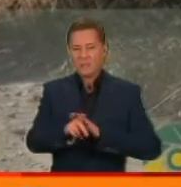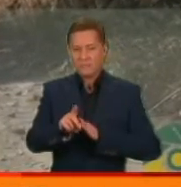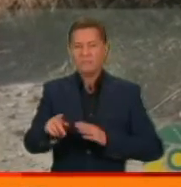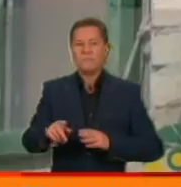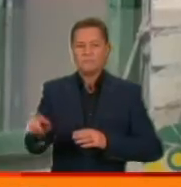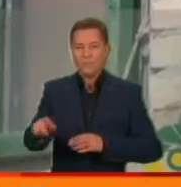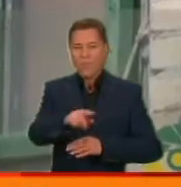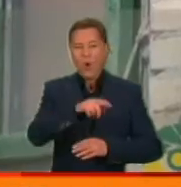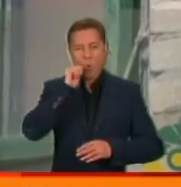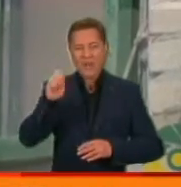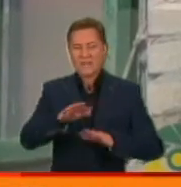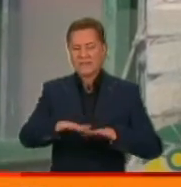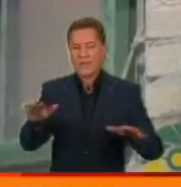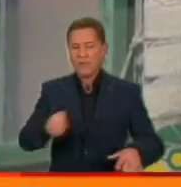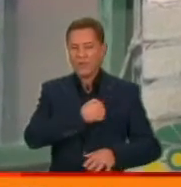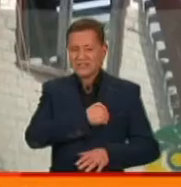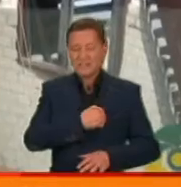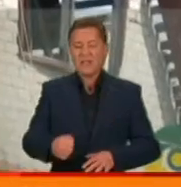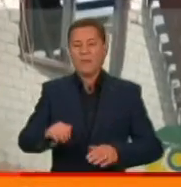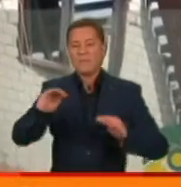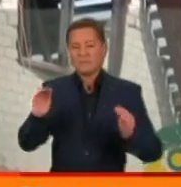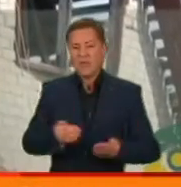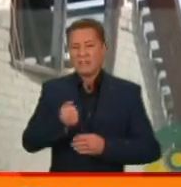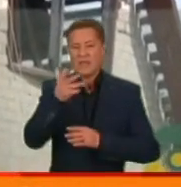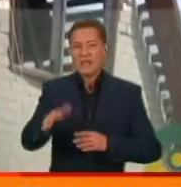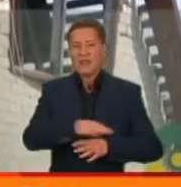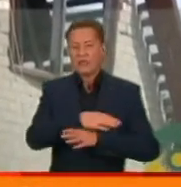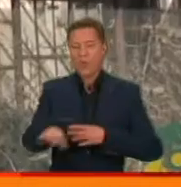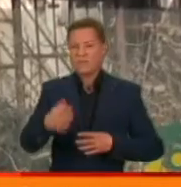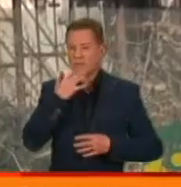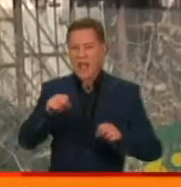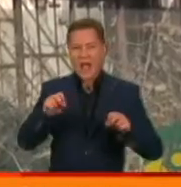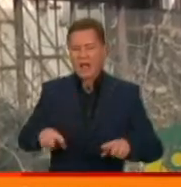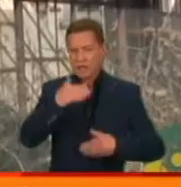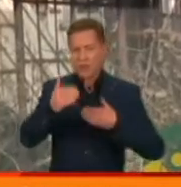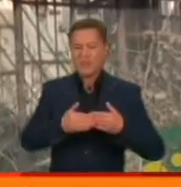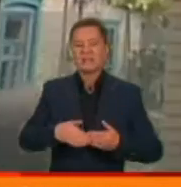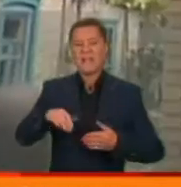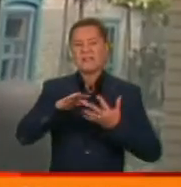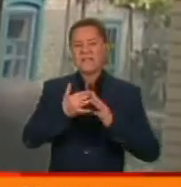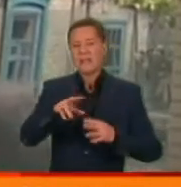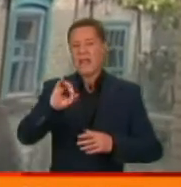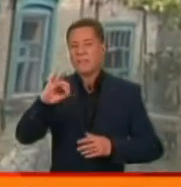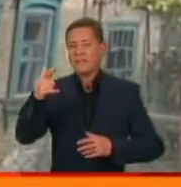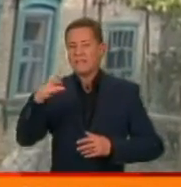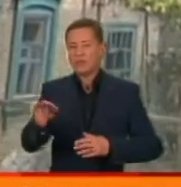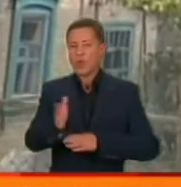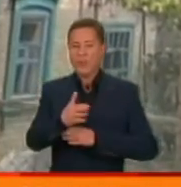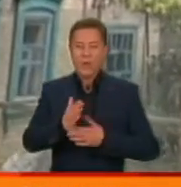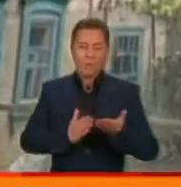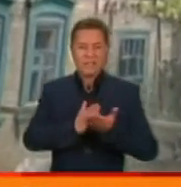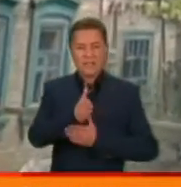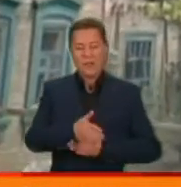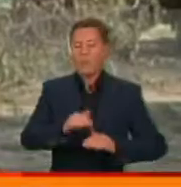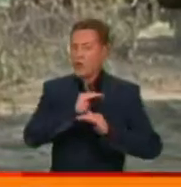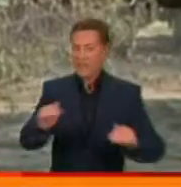Хоча бойовики частково і зменшили кількість обстрілів, досі гаряче поблизу селища Лебединського, що на Маріупольському напрямку, не вщухають обстріли